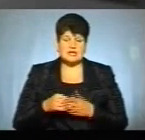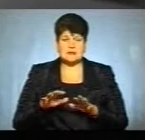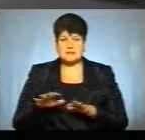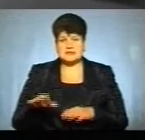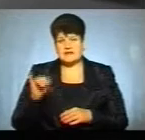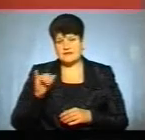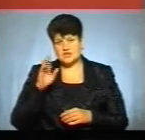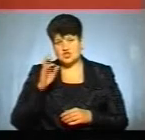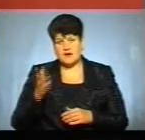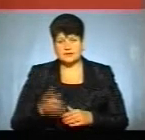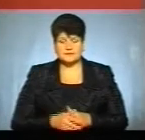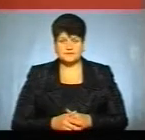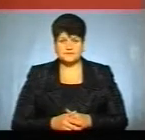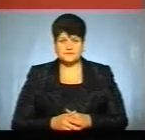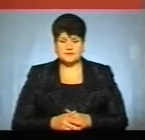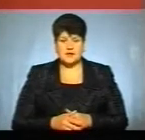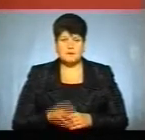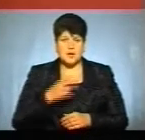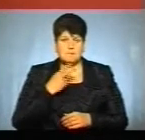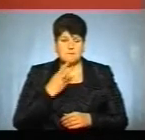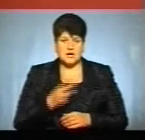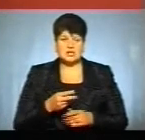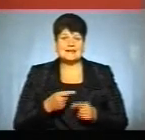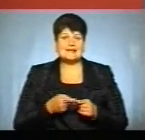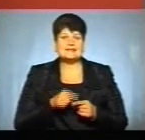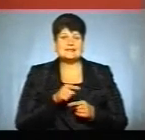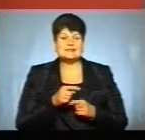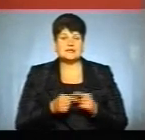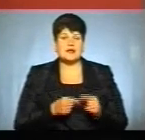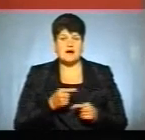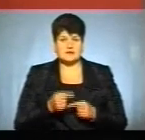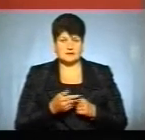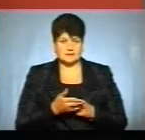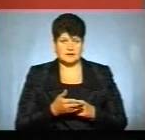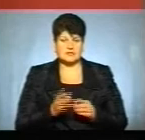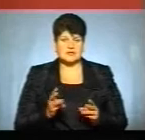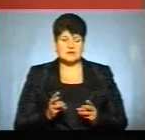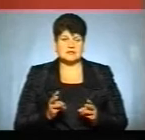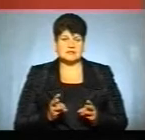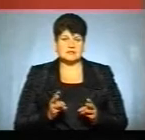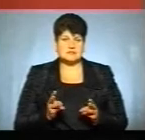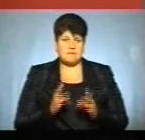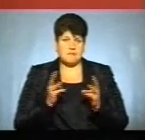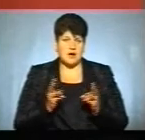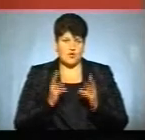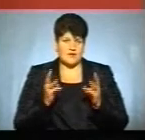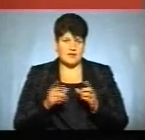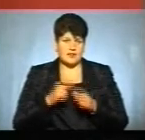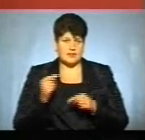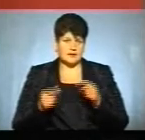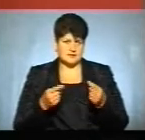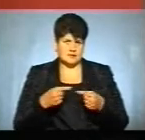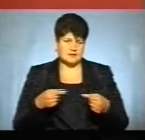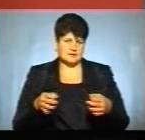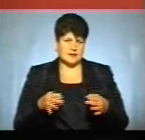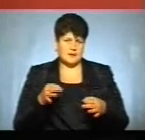і державних. Тобто ми побачили, зокрема, ці наслідки, до яких призводить спалювання листя та інших природних